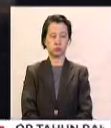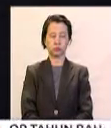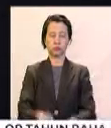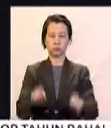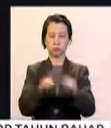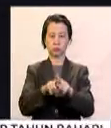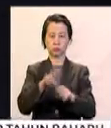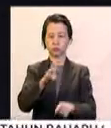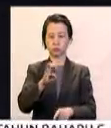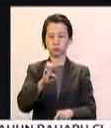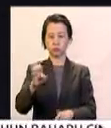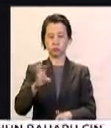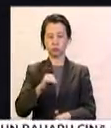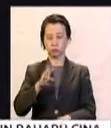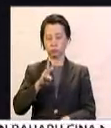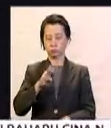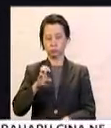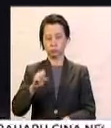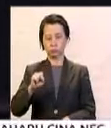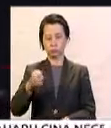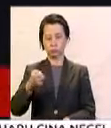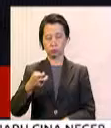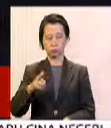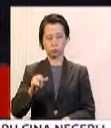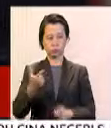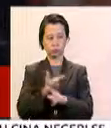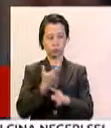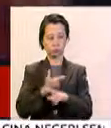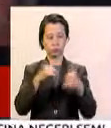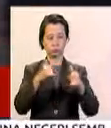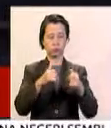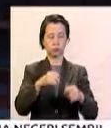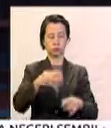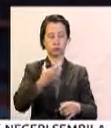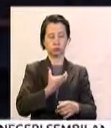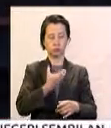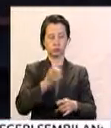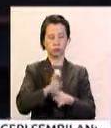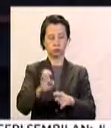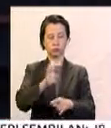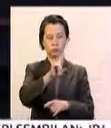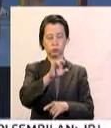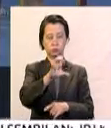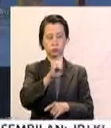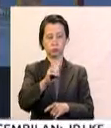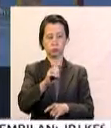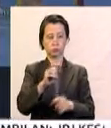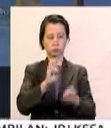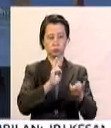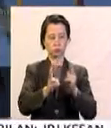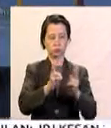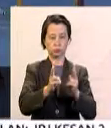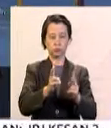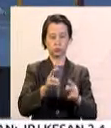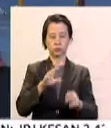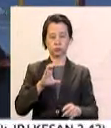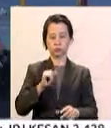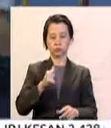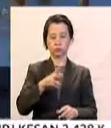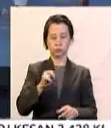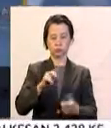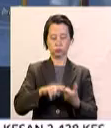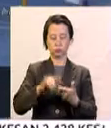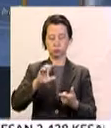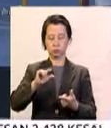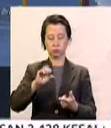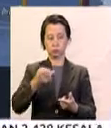Terus bersama Wikiong dan Visham dalam sesi latihan pagi tadi ialah pemenang pingat perak Suka Olimpik Rio 2016 pasangan bergu campuran Chan Peng Soon dan Goh Liu